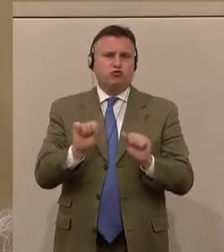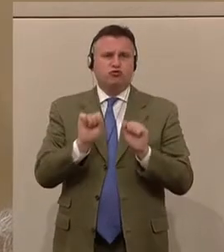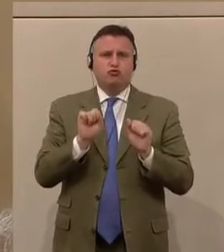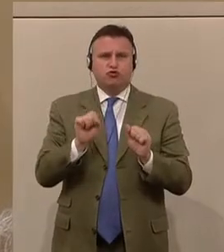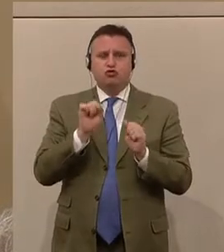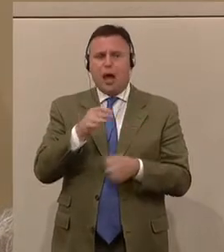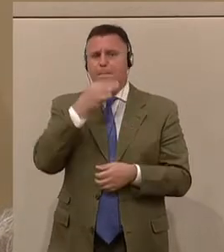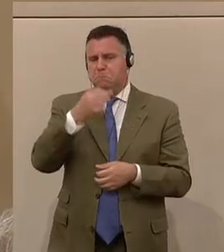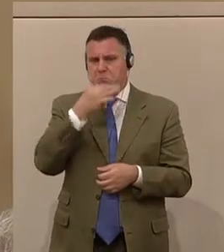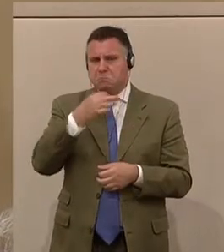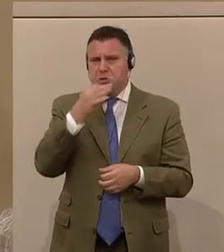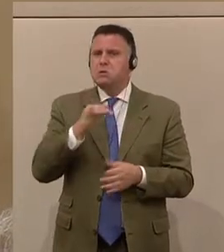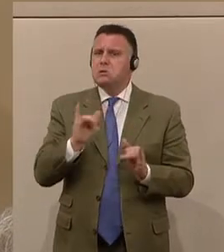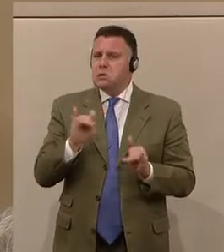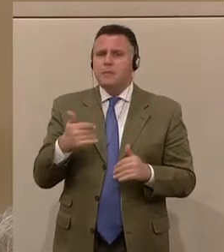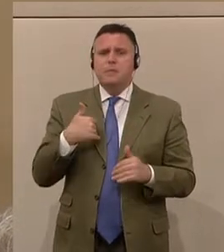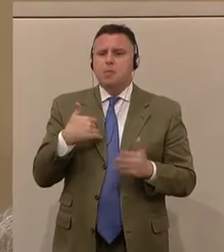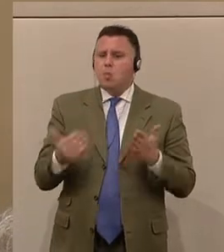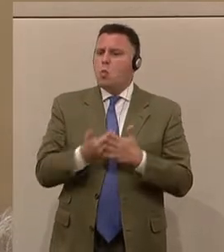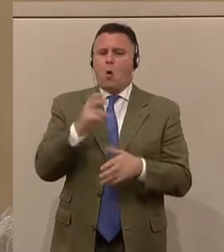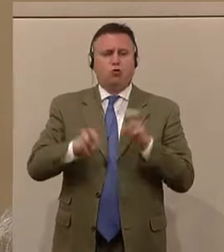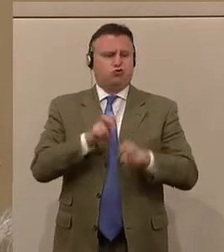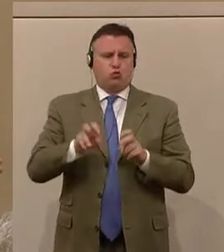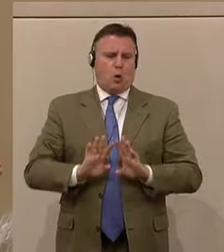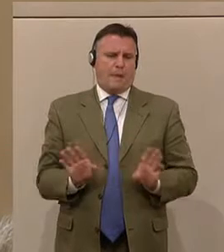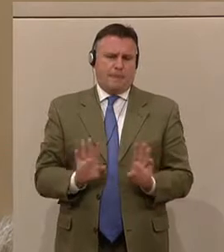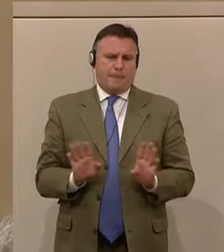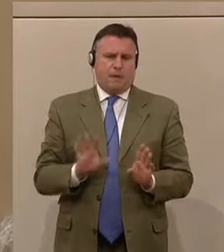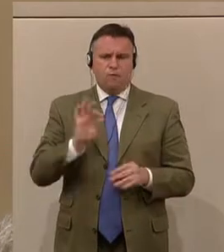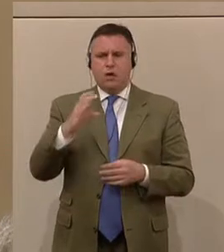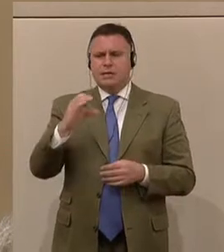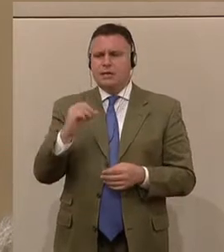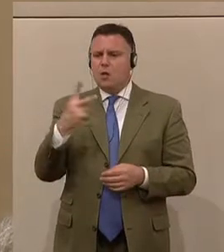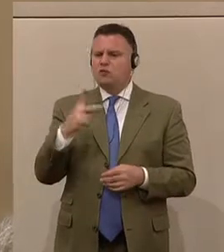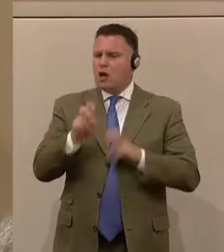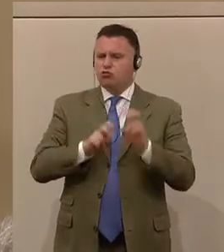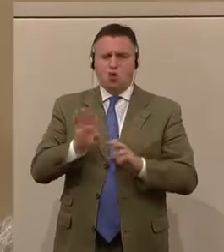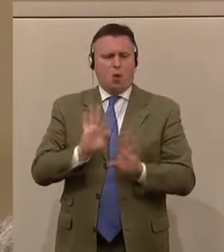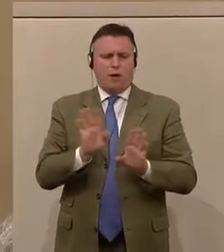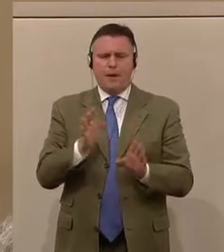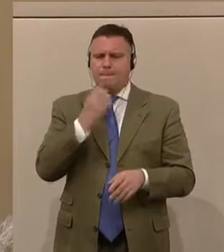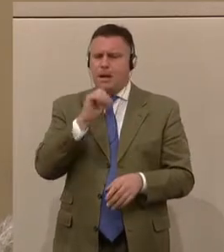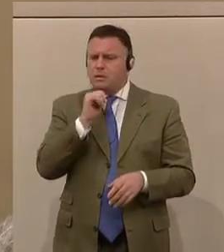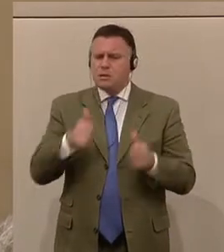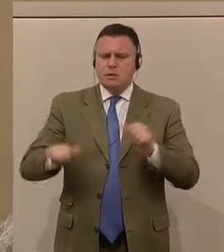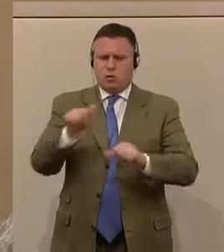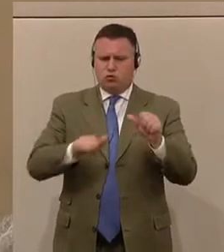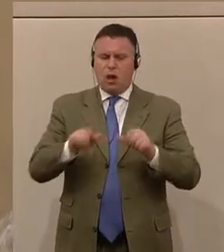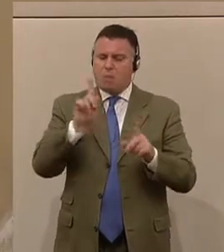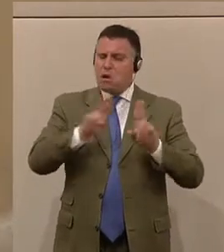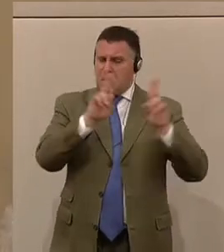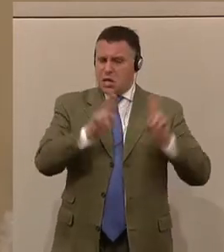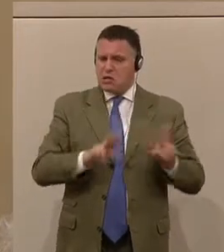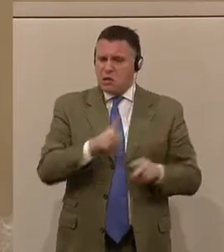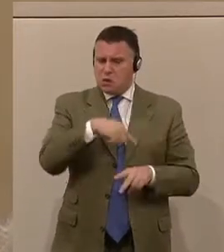Argument gekommen, ja, wir wollen keine neuen Steuern, wenn es um die CO2-Steuer gegangen ist, die von nahezu allen